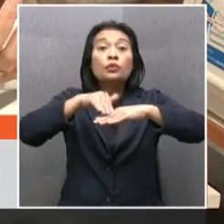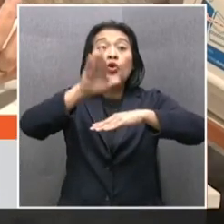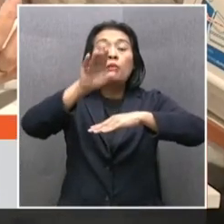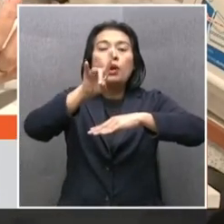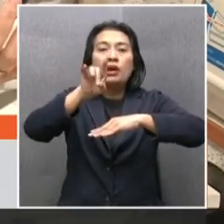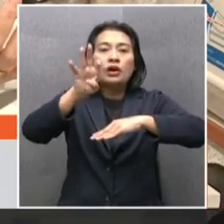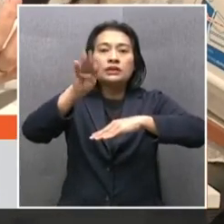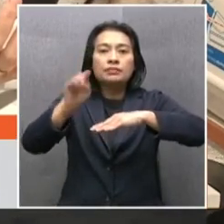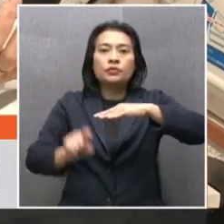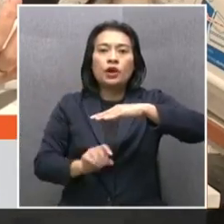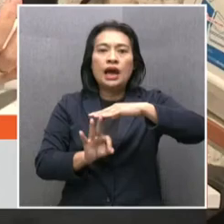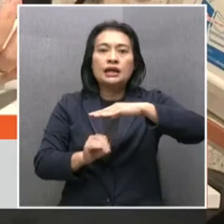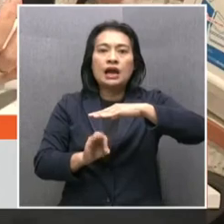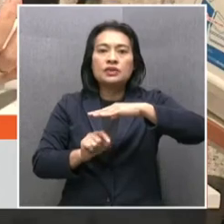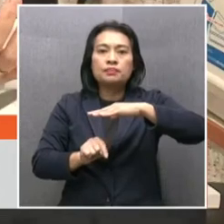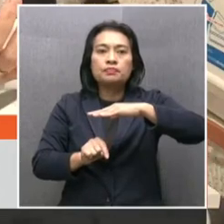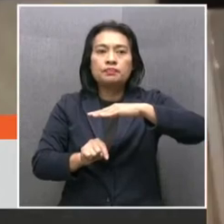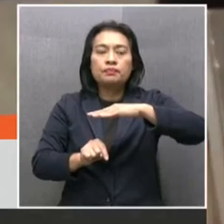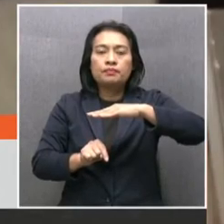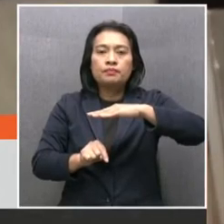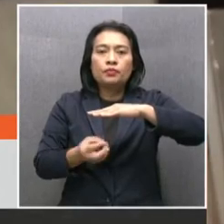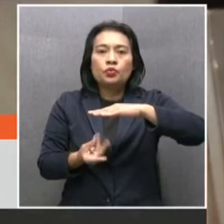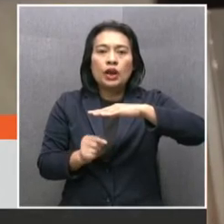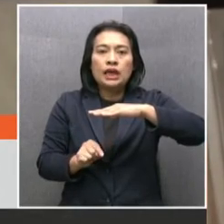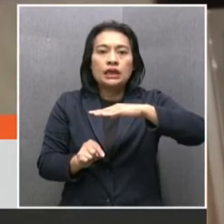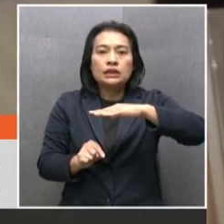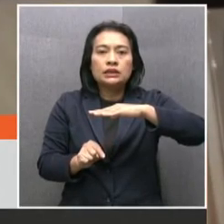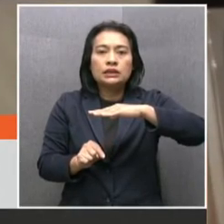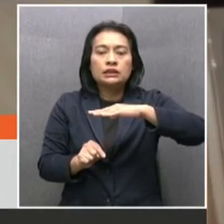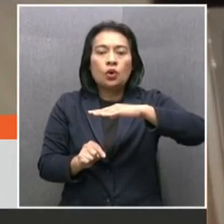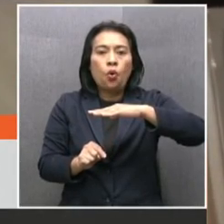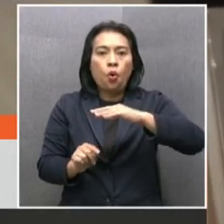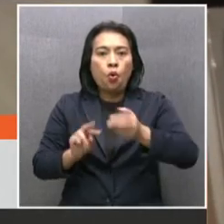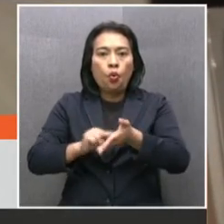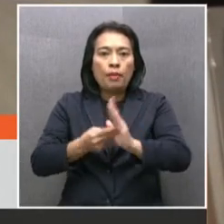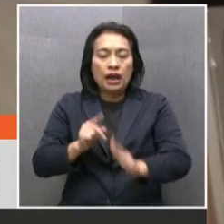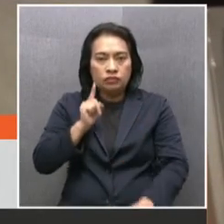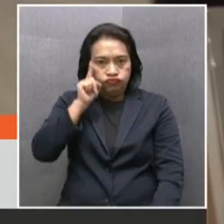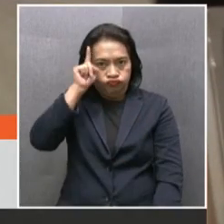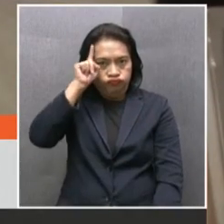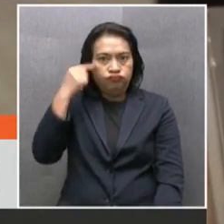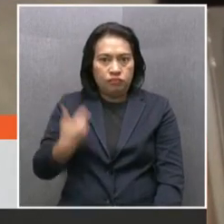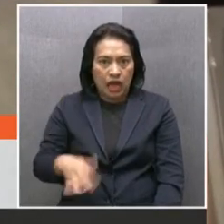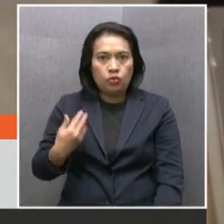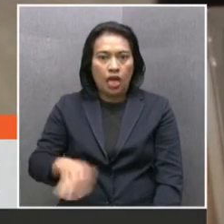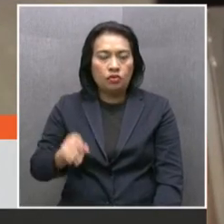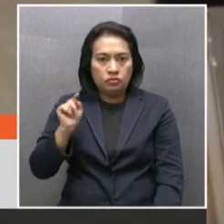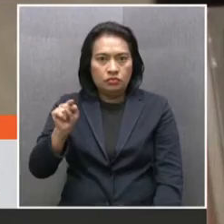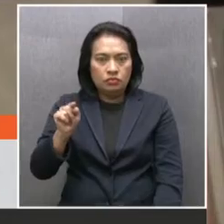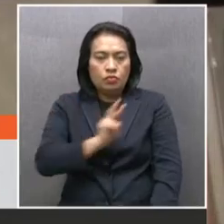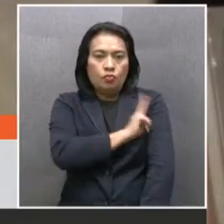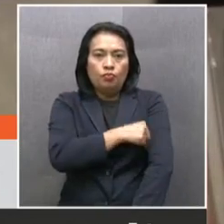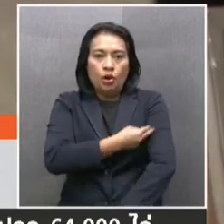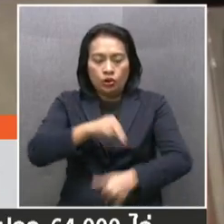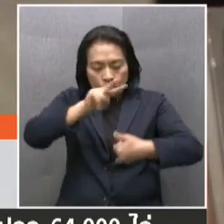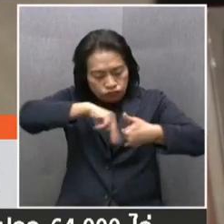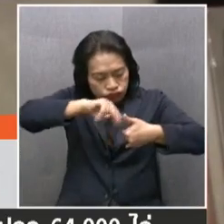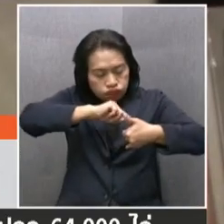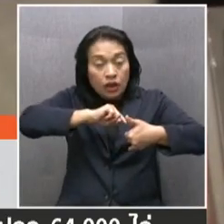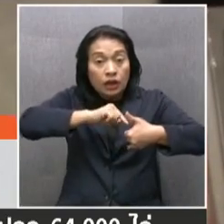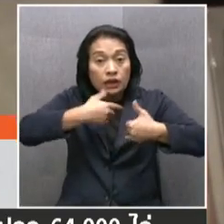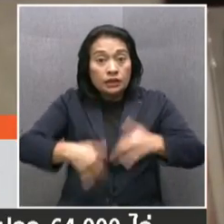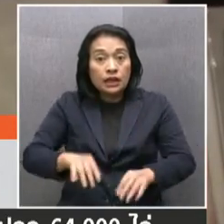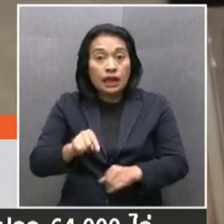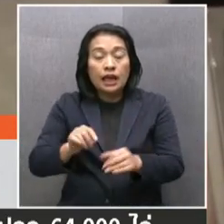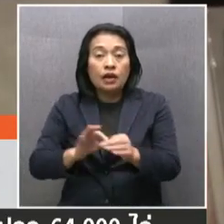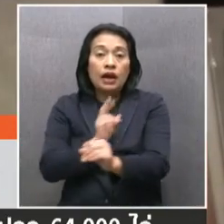าง90นะคะนี่ถ้าเกินตัวเลขนี้เนี่ยถือว่าเป็นความดันโลหิตสูงแล้วค่ะต้องได้รับการวินิจฉัยจากแพทย์และเข้ารับ